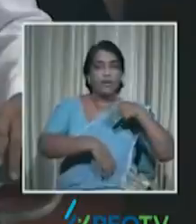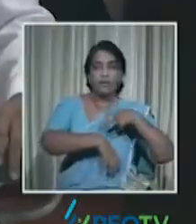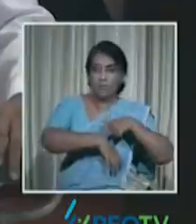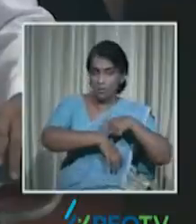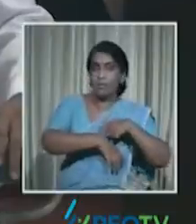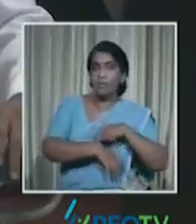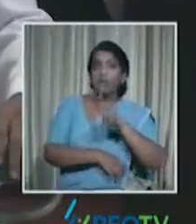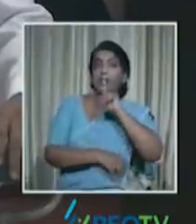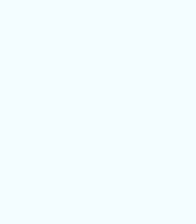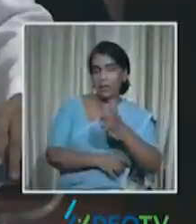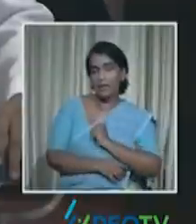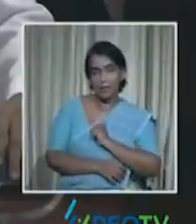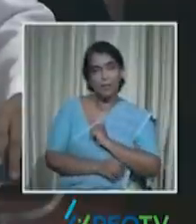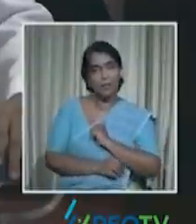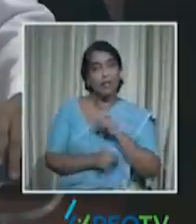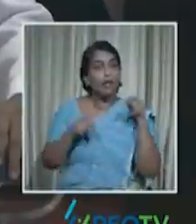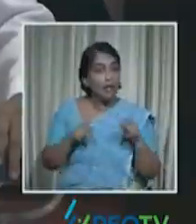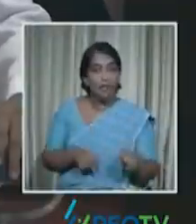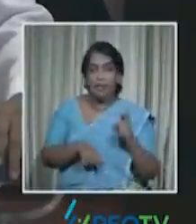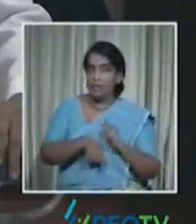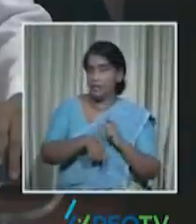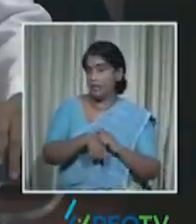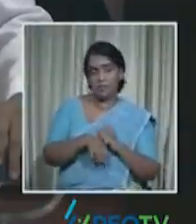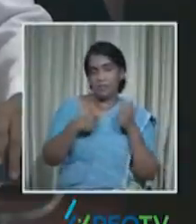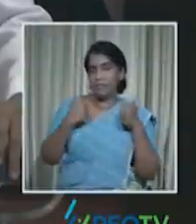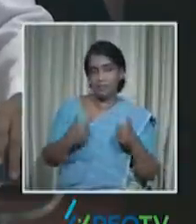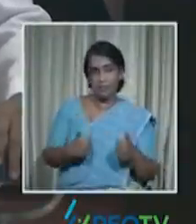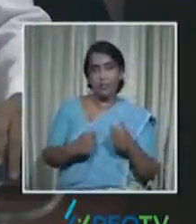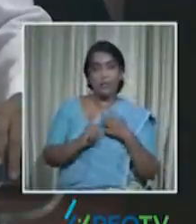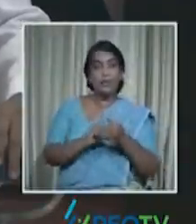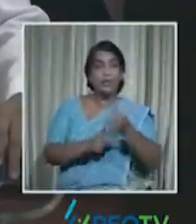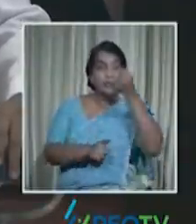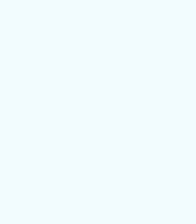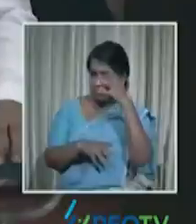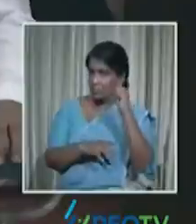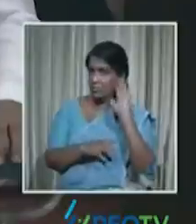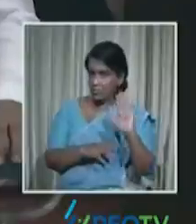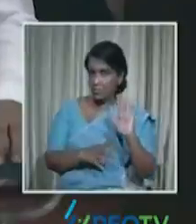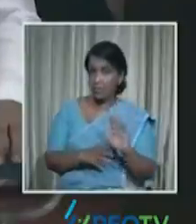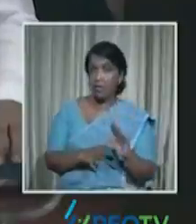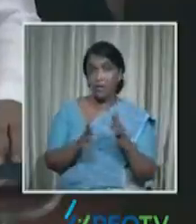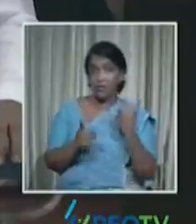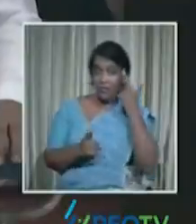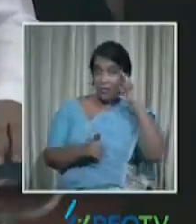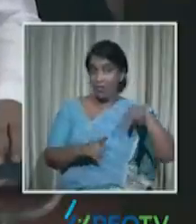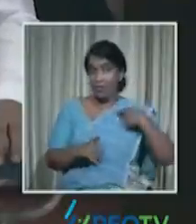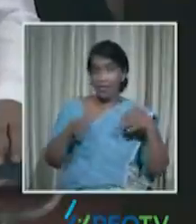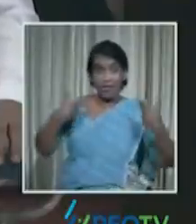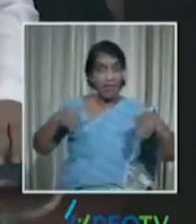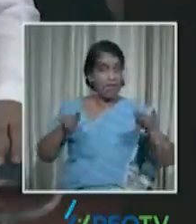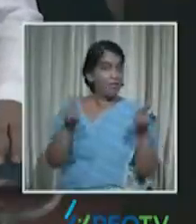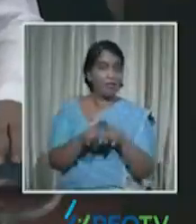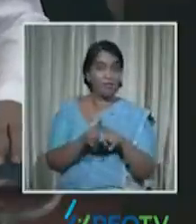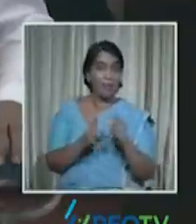අවස්ථාවේ ඔබතුමාට කියන්න කැමතියි. දැන් කාලේ එළමිලා තිබෙනවා විධායක ජනාධිපති ක්‍රමය වෙනස් ඕන විදියට නටන්න පුළුවන්